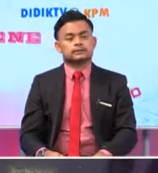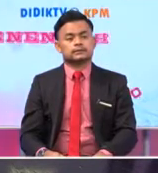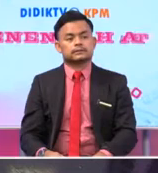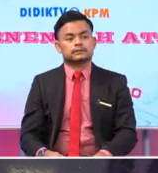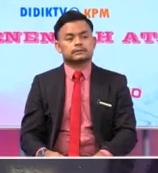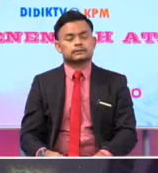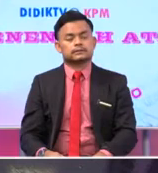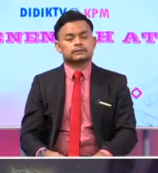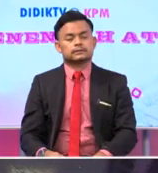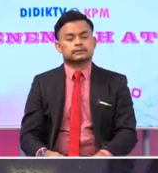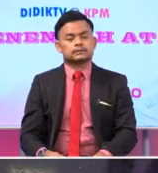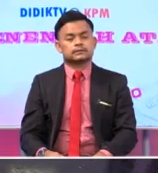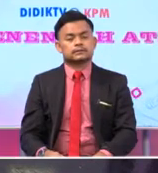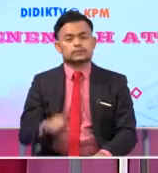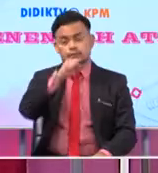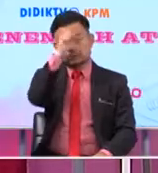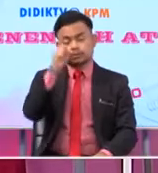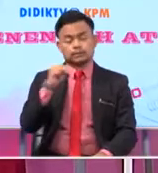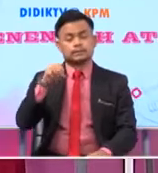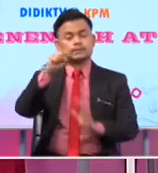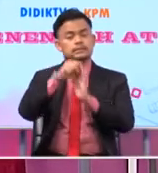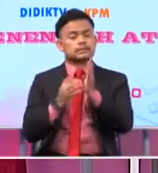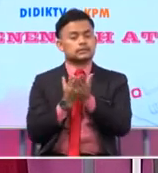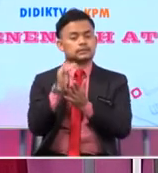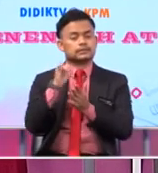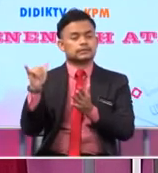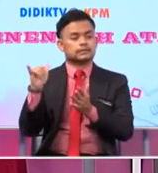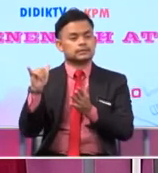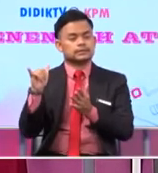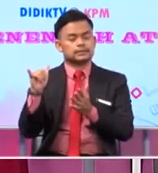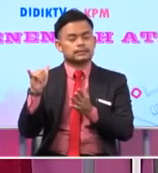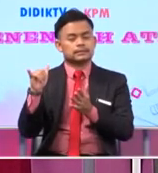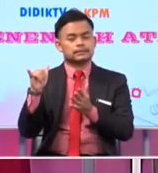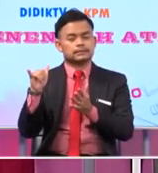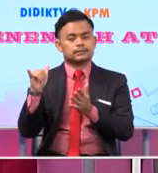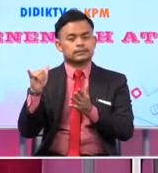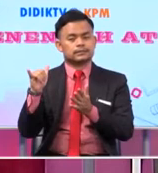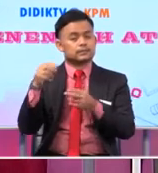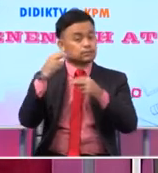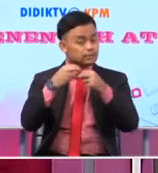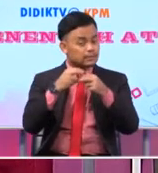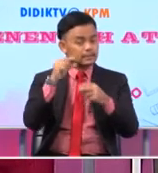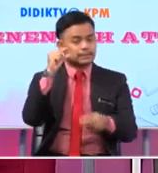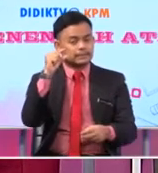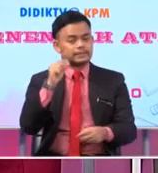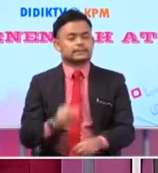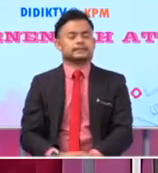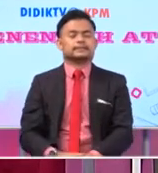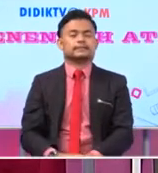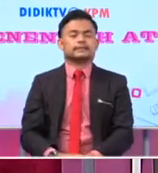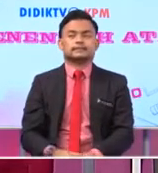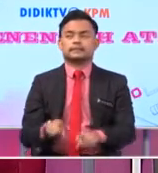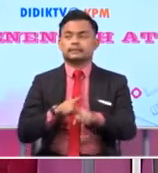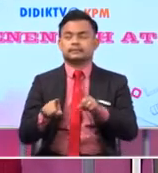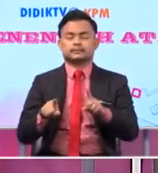susah sikit lah kita perlu pemikiran yang ada setinggi seri ke untuk menjawab soalan ini bye